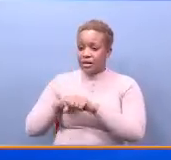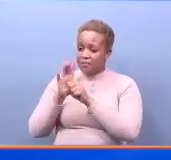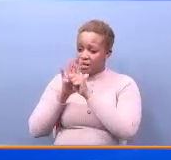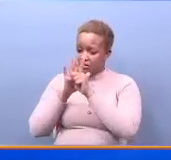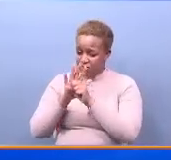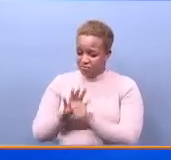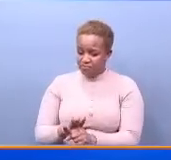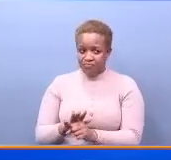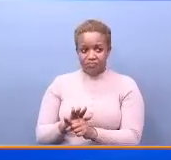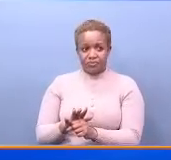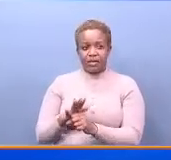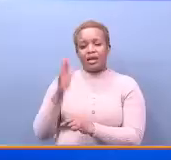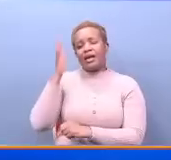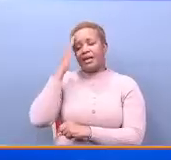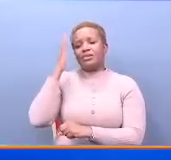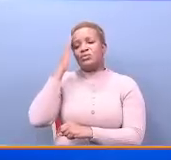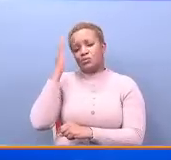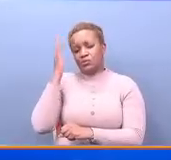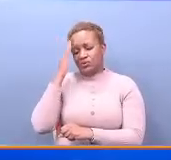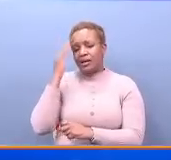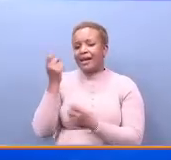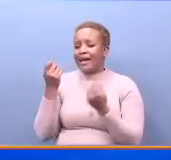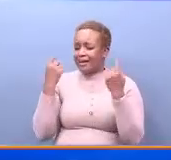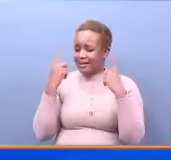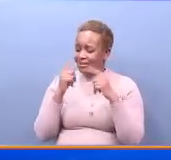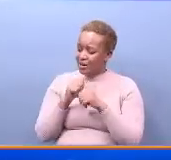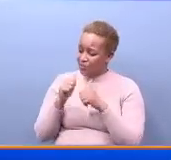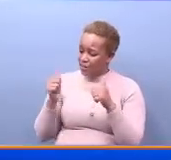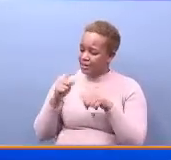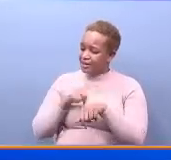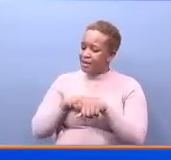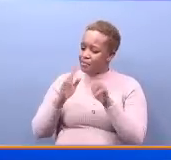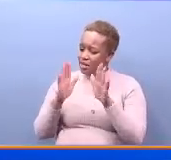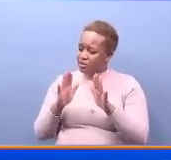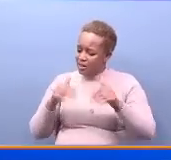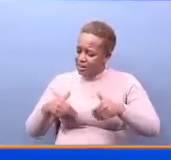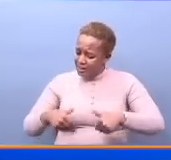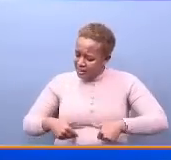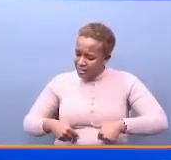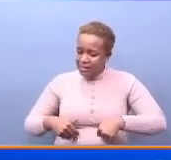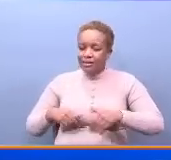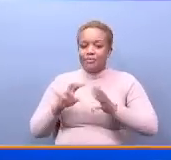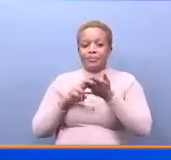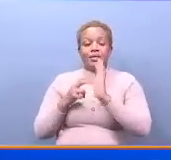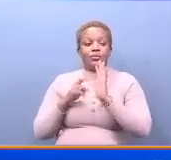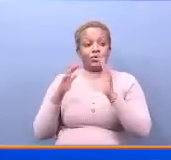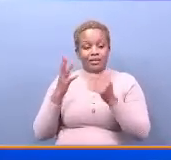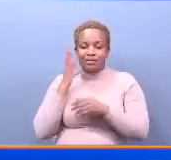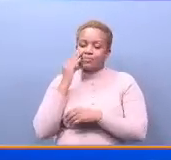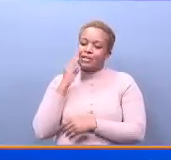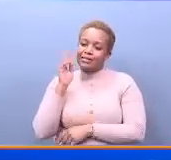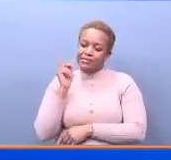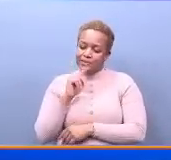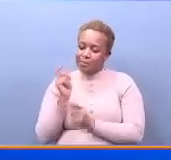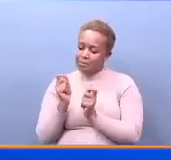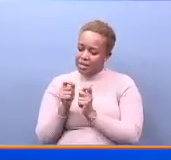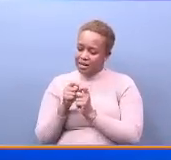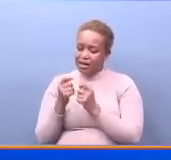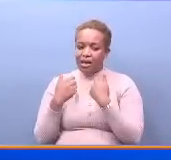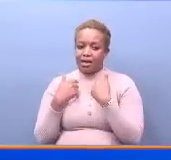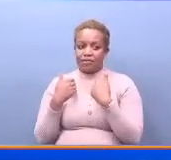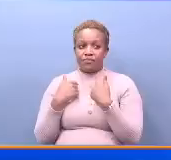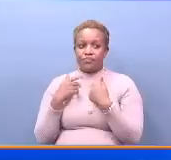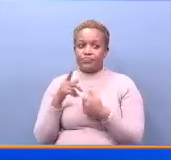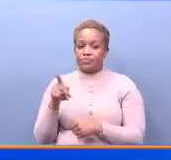shamba inamaanisha nini. Naelewa mjana kilala njaa inamaanisha nini. Yale mambo yote nimeyapitia, niko na uchungu. Yule